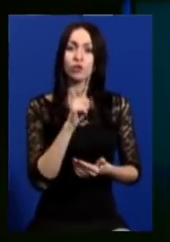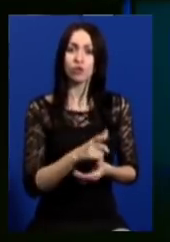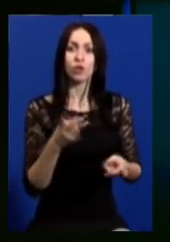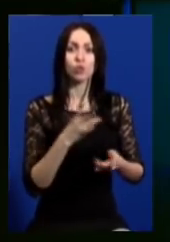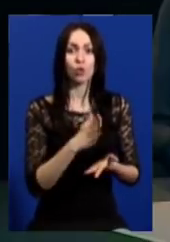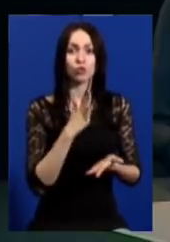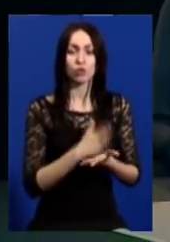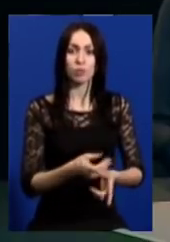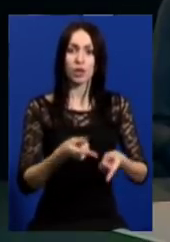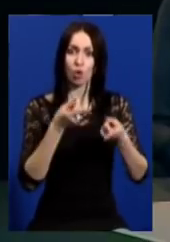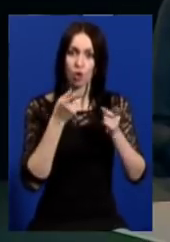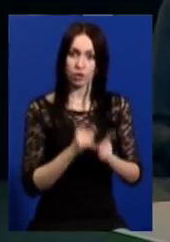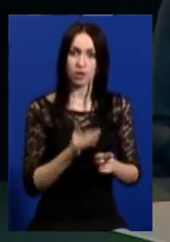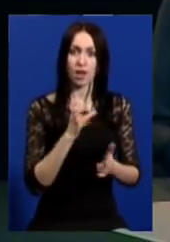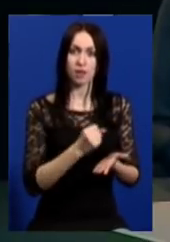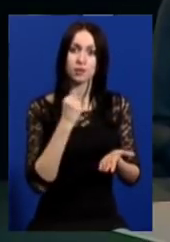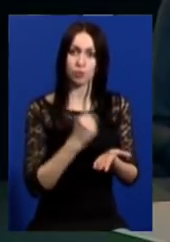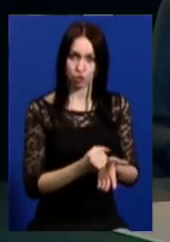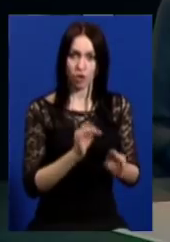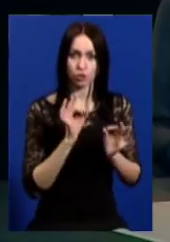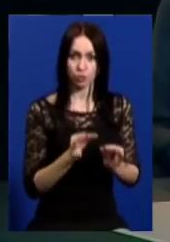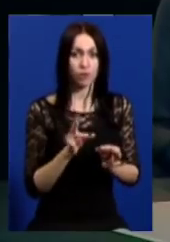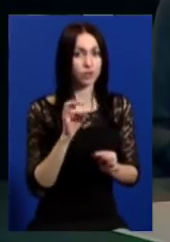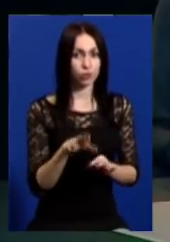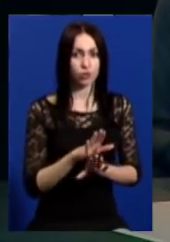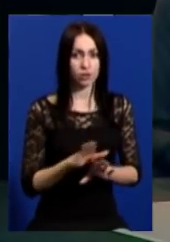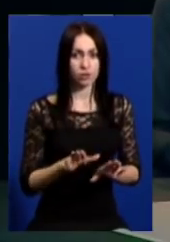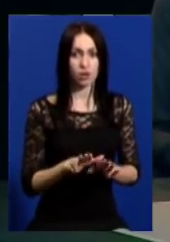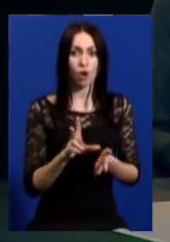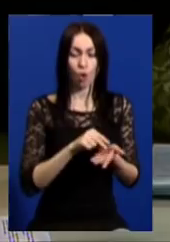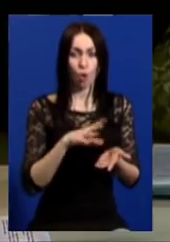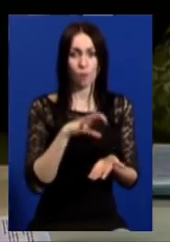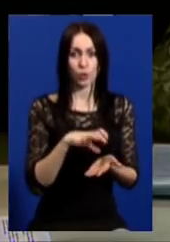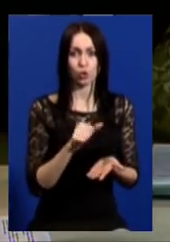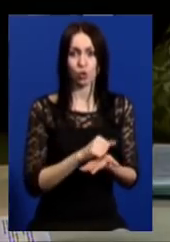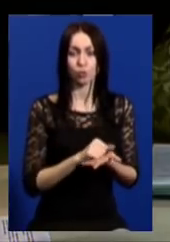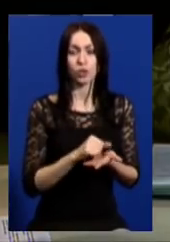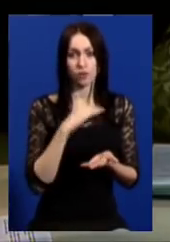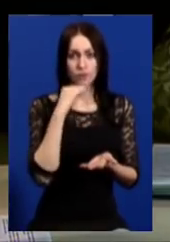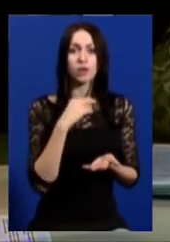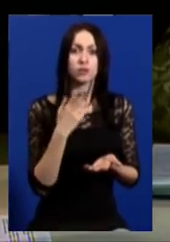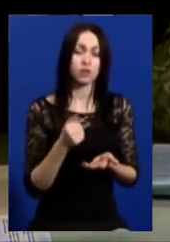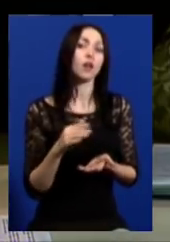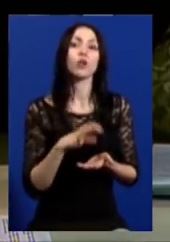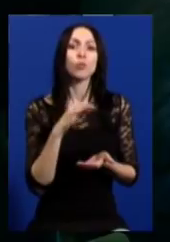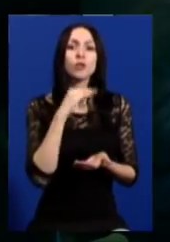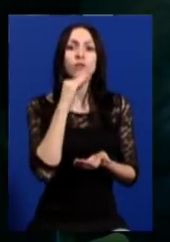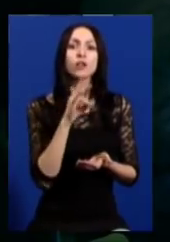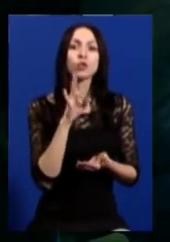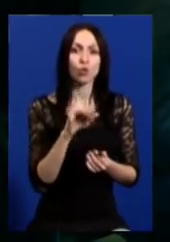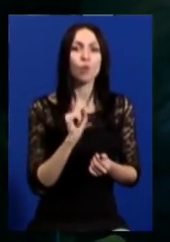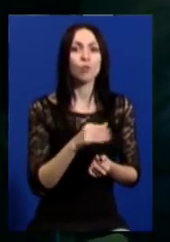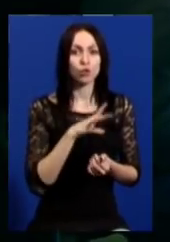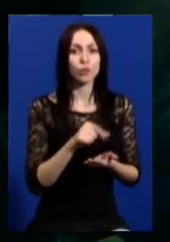мати оригінал із печаткою, правильно? Ні. Ні? Копії документів. Достатньо для того, щоб пропустити, але може бути